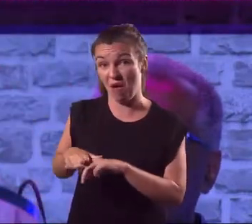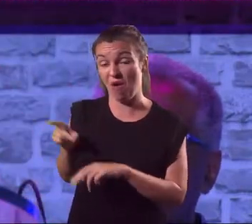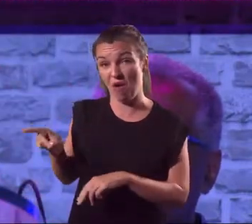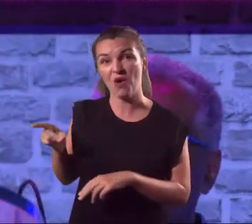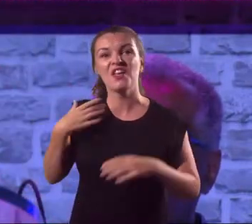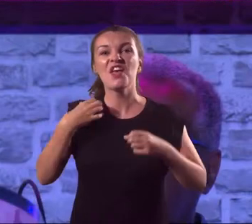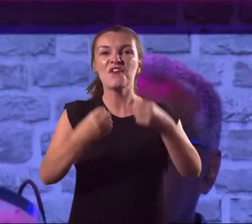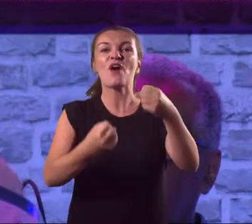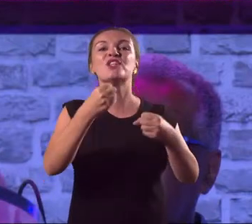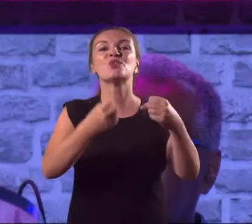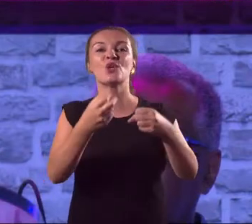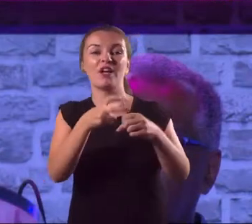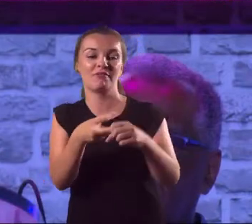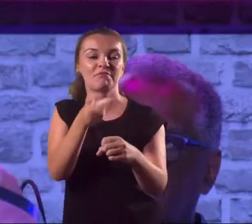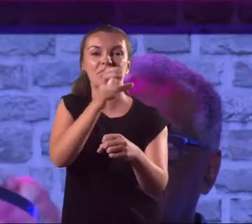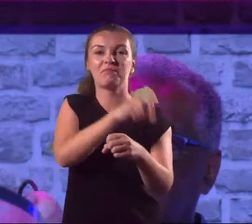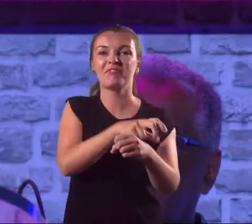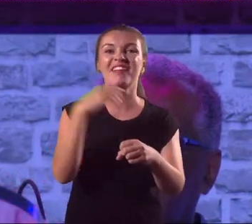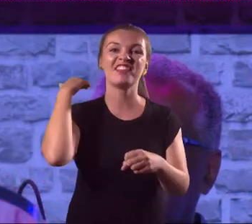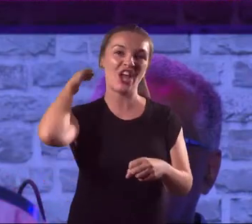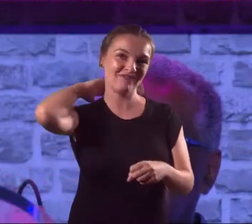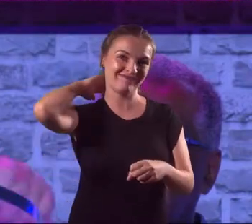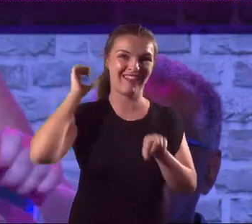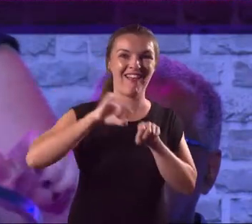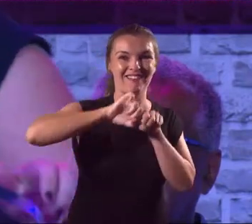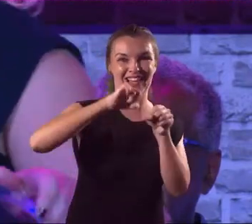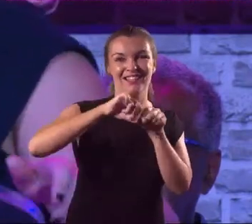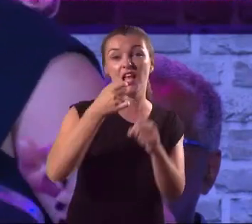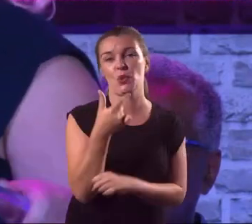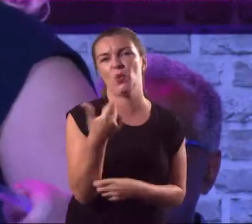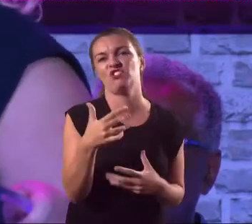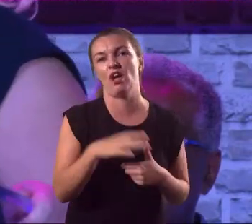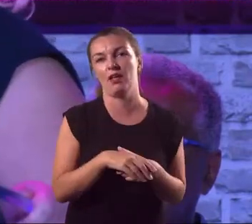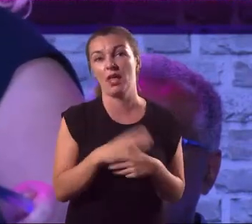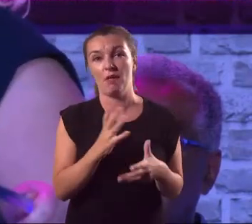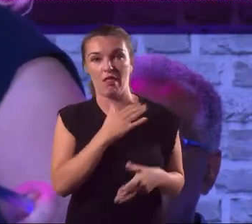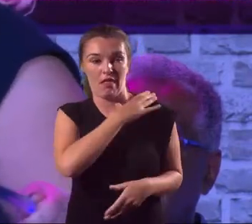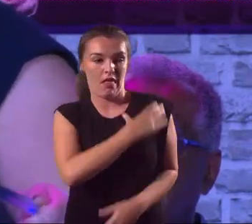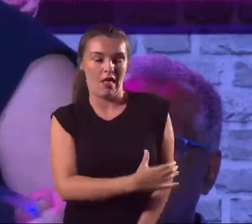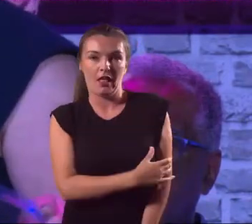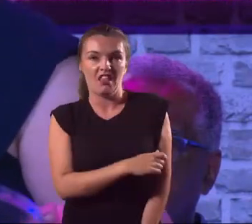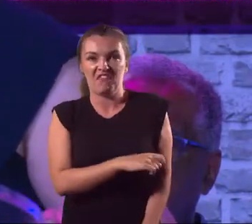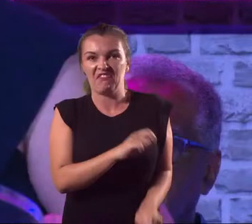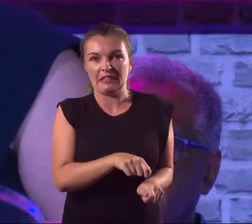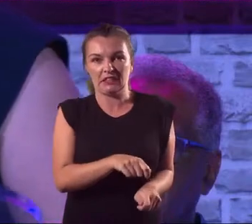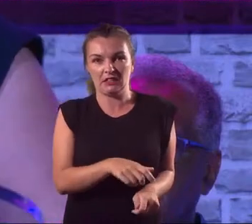extrait du véhicule, il avait déjà les deux cervicales brisées et que probablement il était tétraplégique.